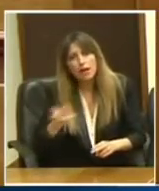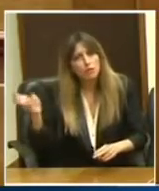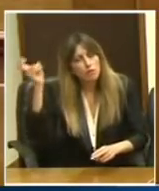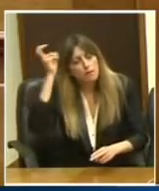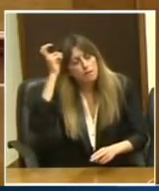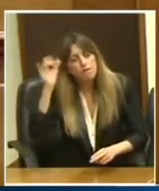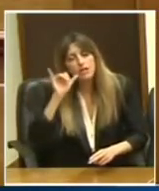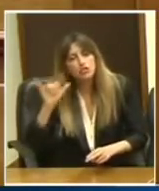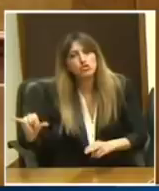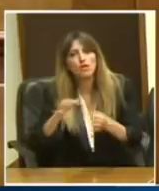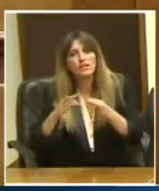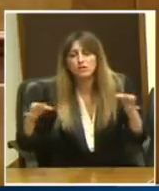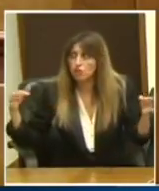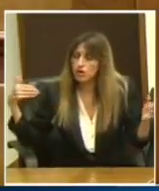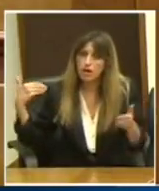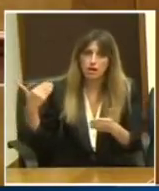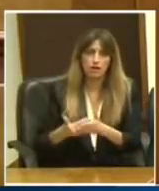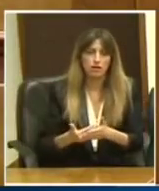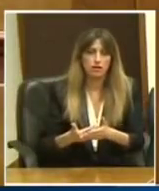Και το λέω αυτό διότι